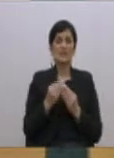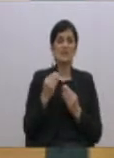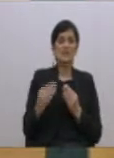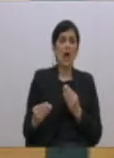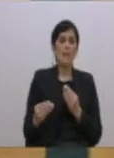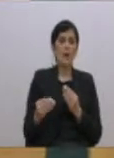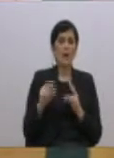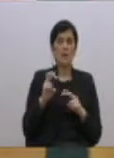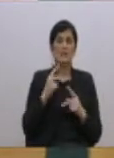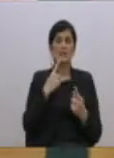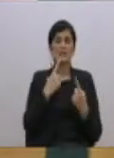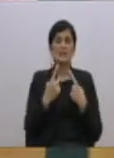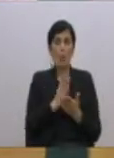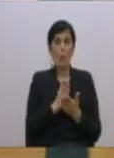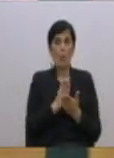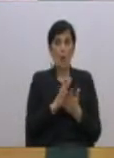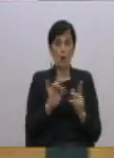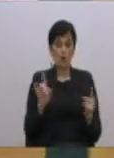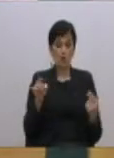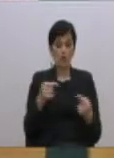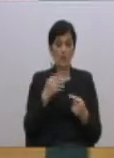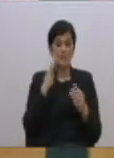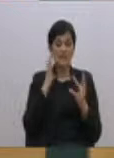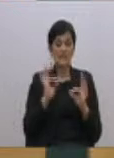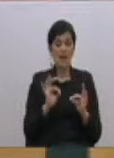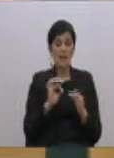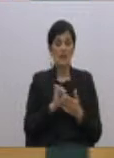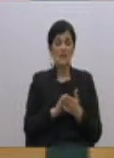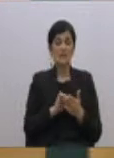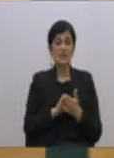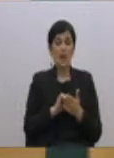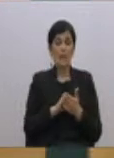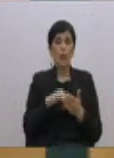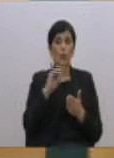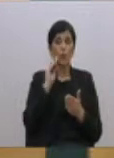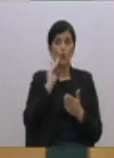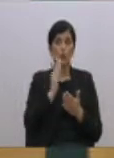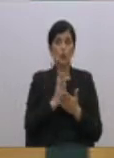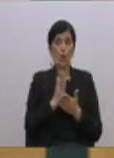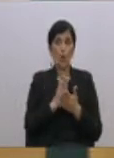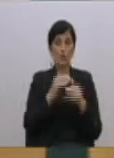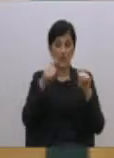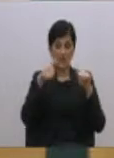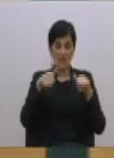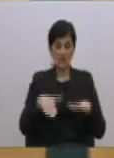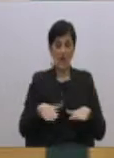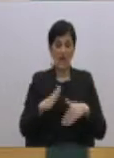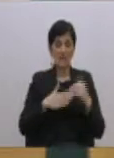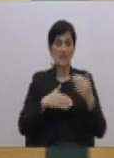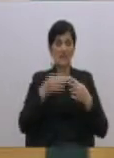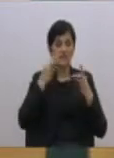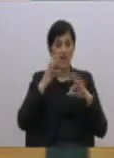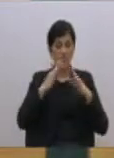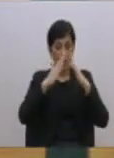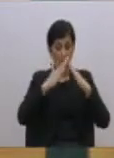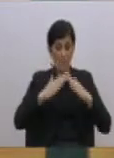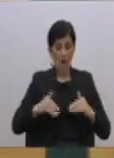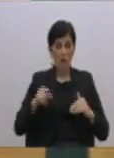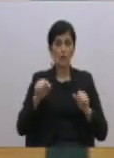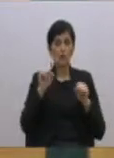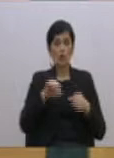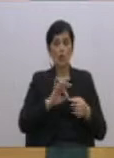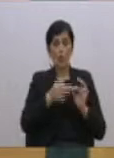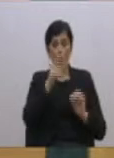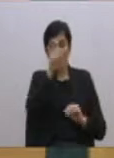Ak Saubari, Aris Shemaslebi, Saputul Sars Saubis, Rodesat Steba, Dadgena sa qualificația, Palate Spiderov, Shesat Lebelia, Congratul